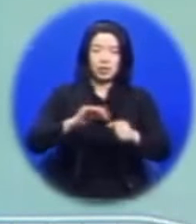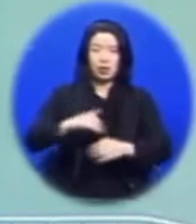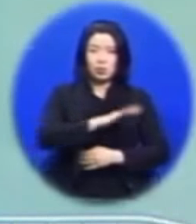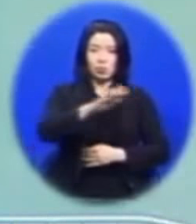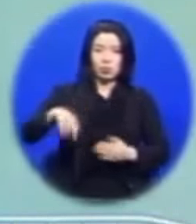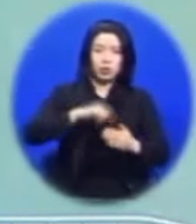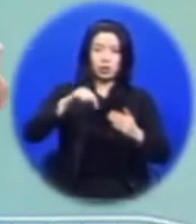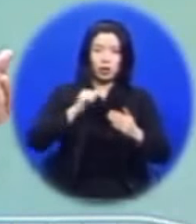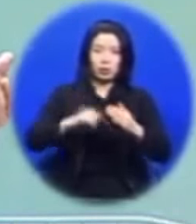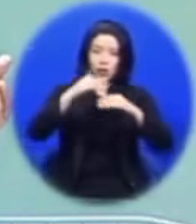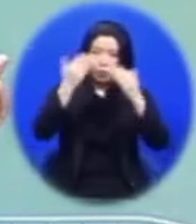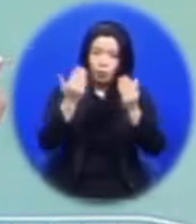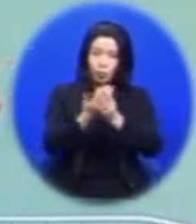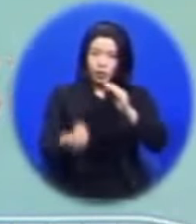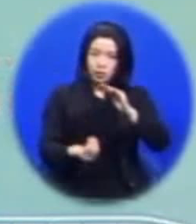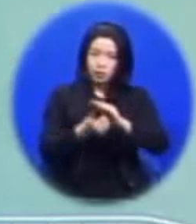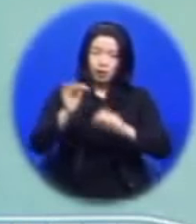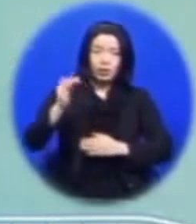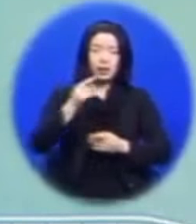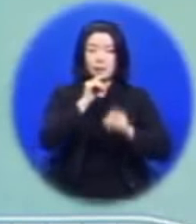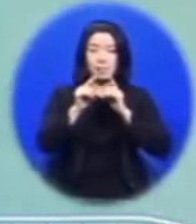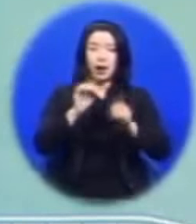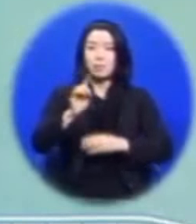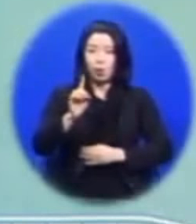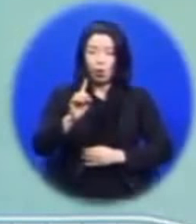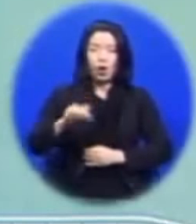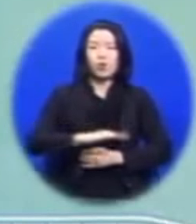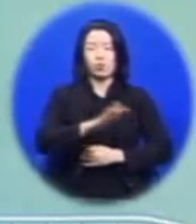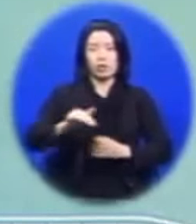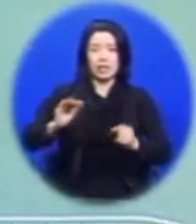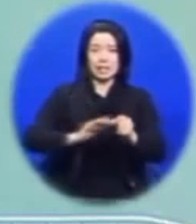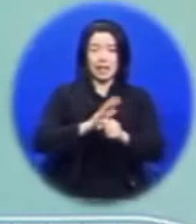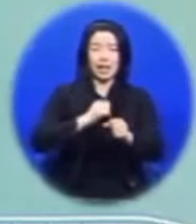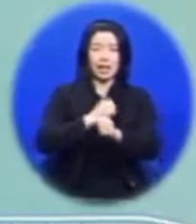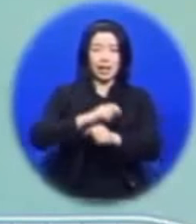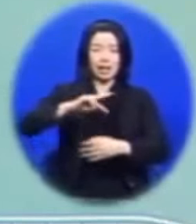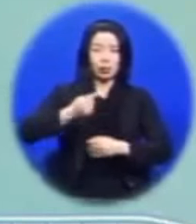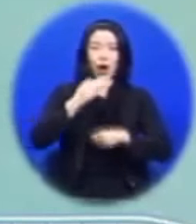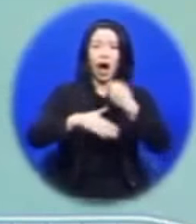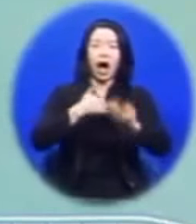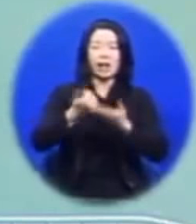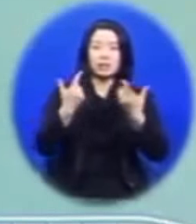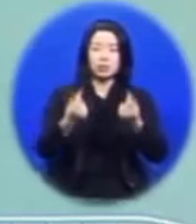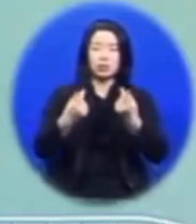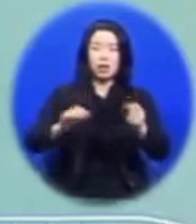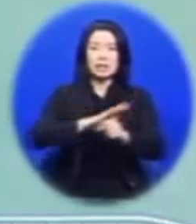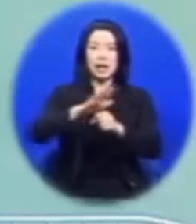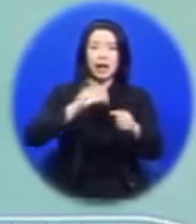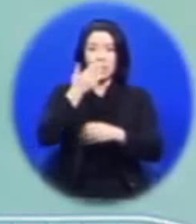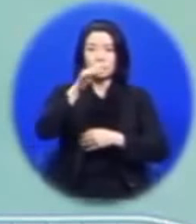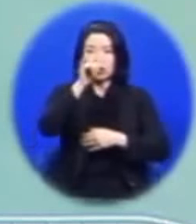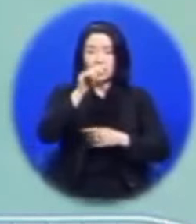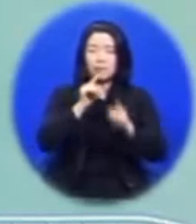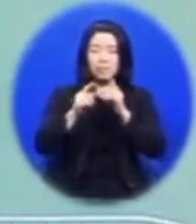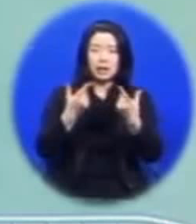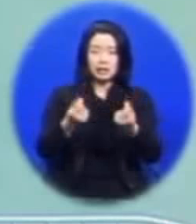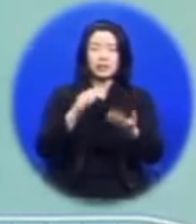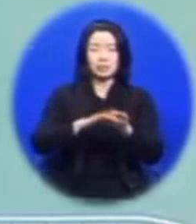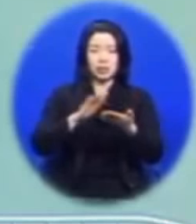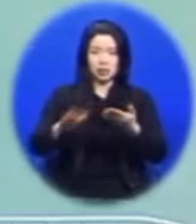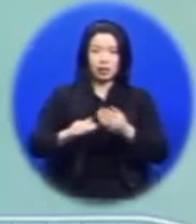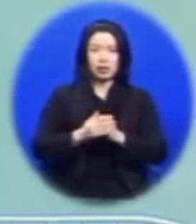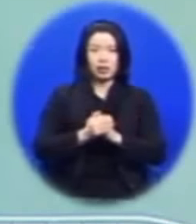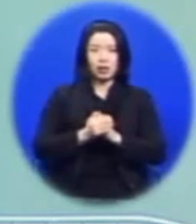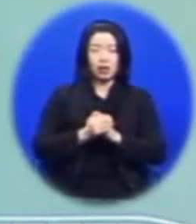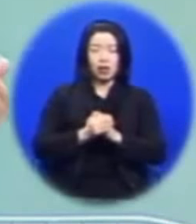가운데서 완성되었다는 말은 우리가 사랑을 해도 하나님처럼 사랑한다는 말씀입니다 아